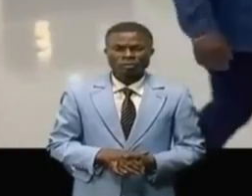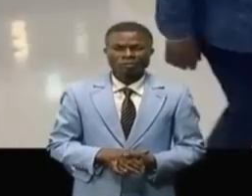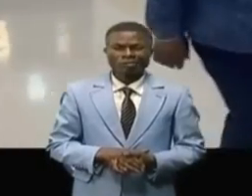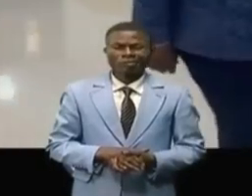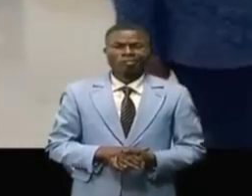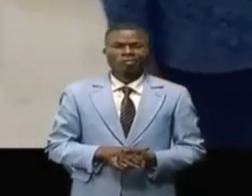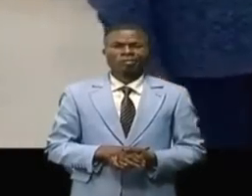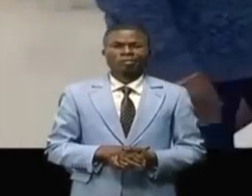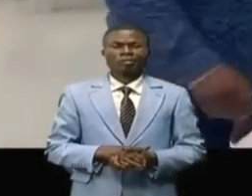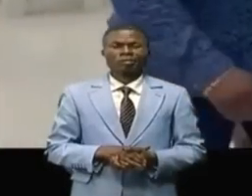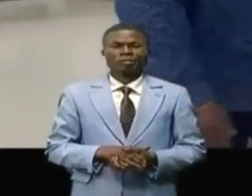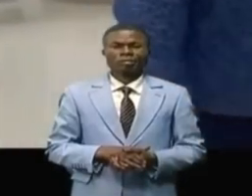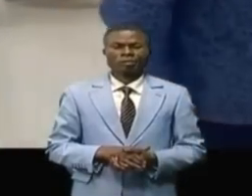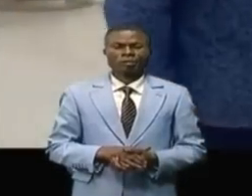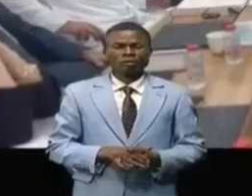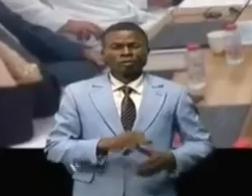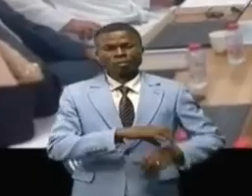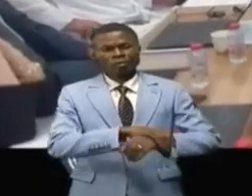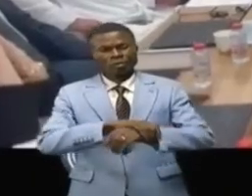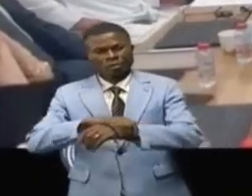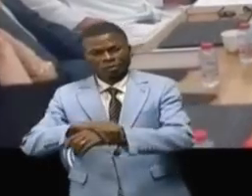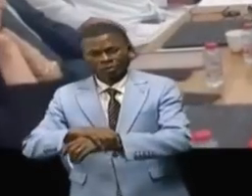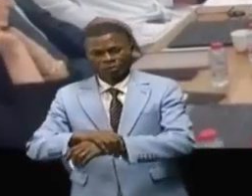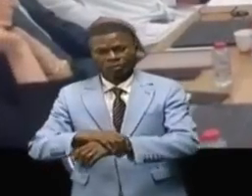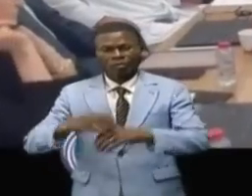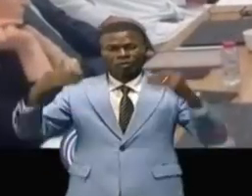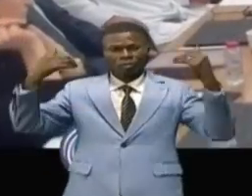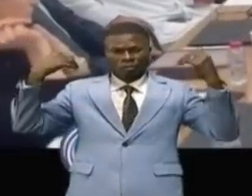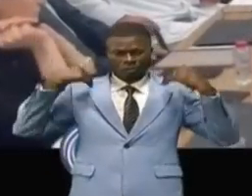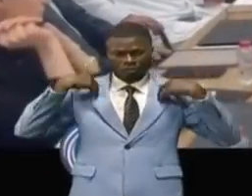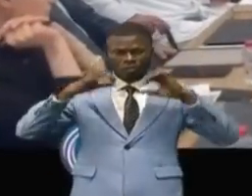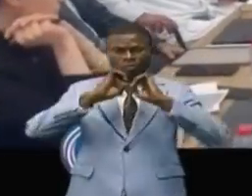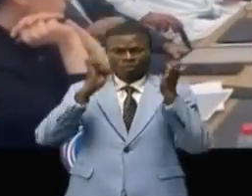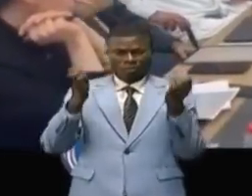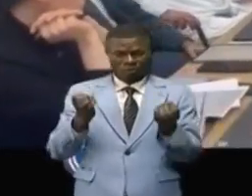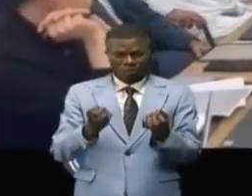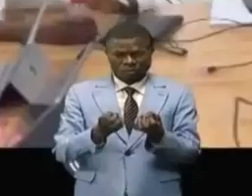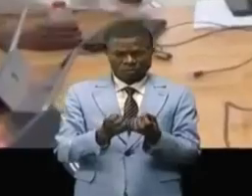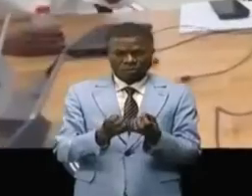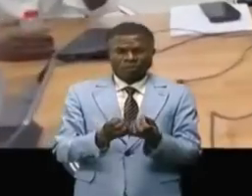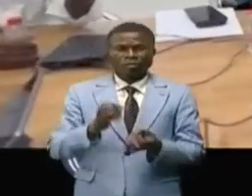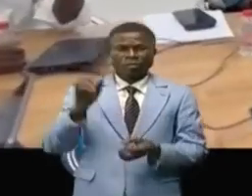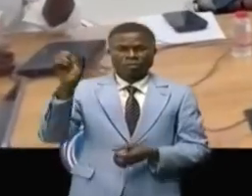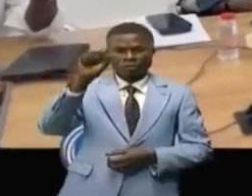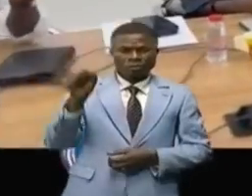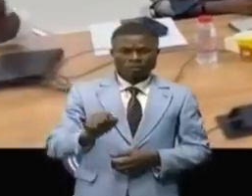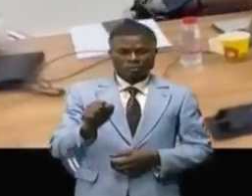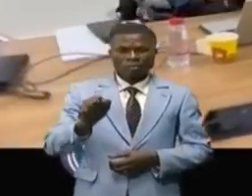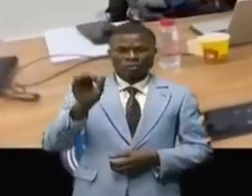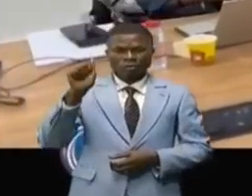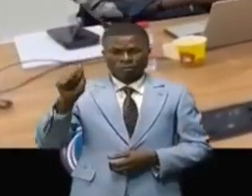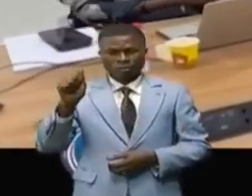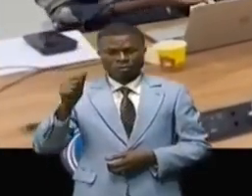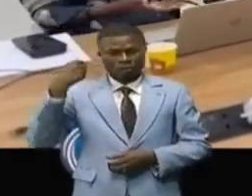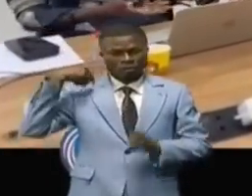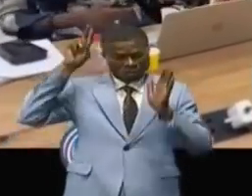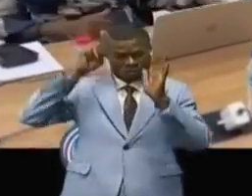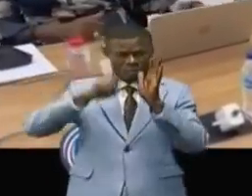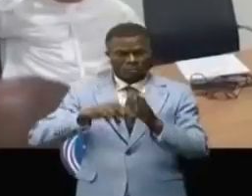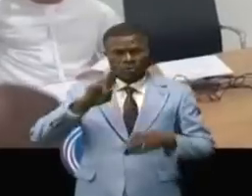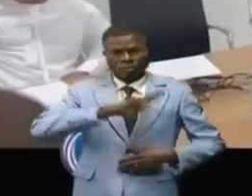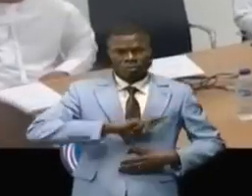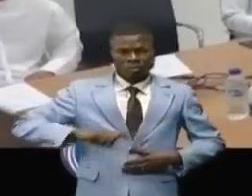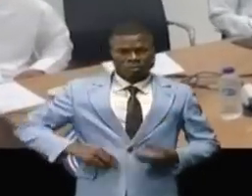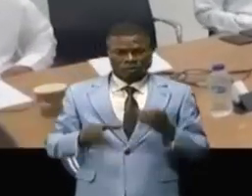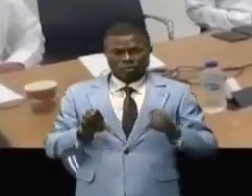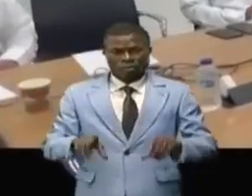sous la conduite des délégués des actionnaires d'imprimer à Gold DRC sa à savoir ceux du gouvernement de la RDC